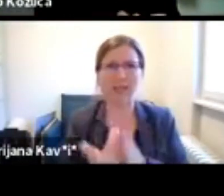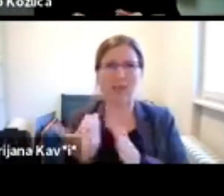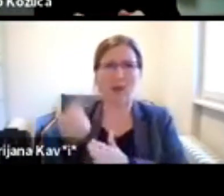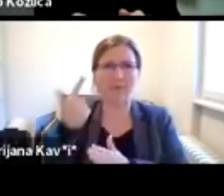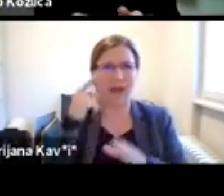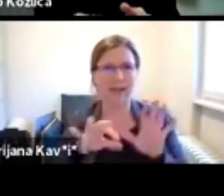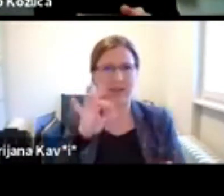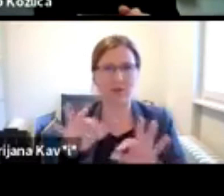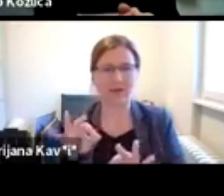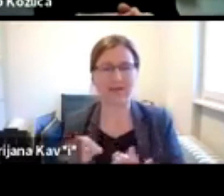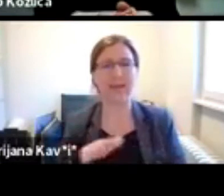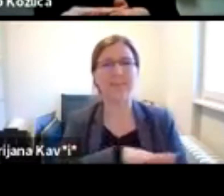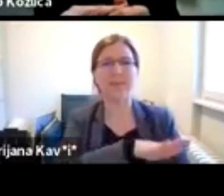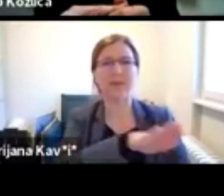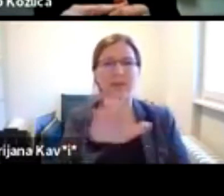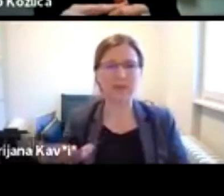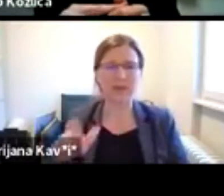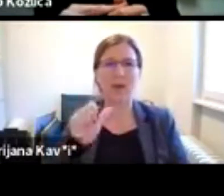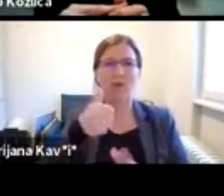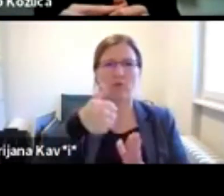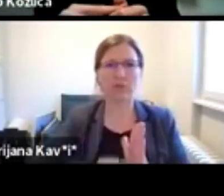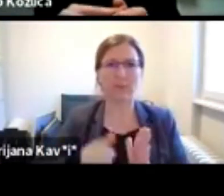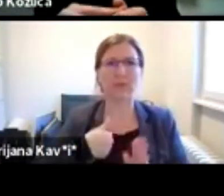još jednom želim